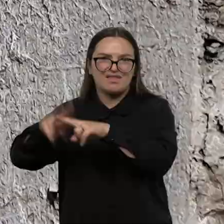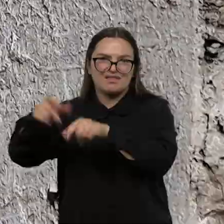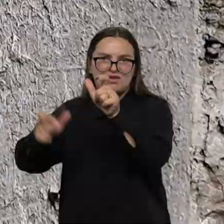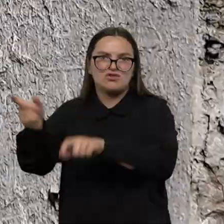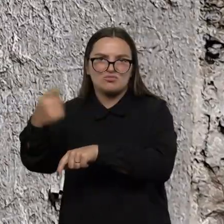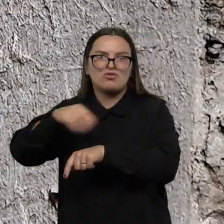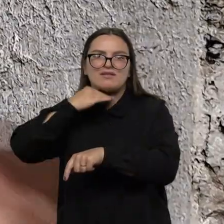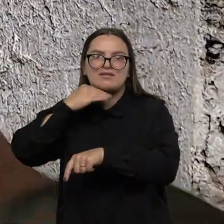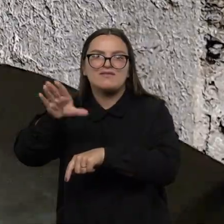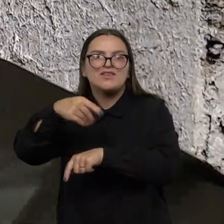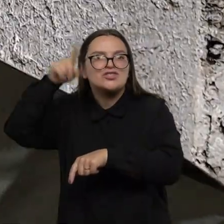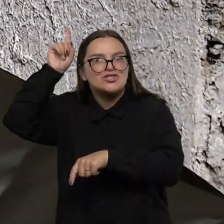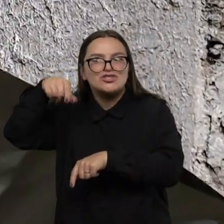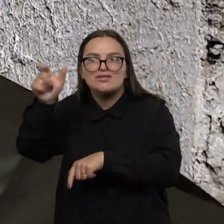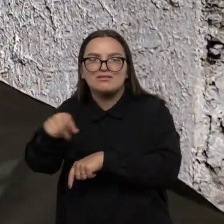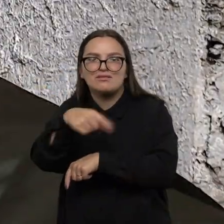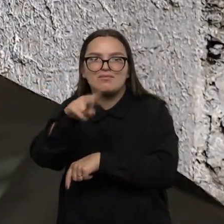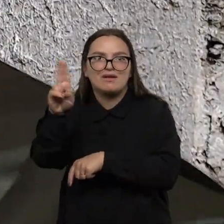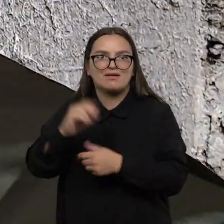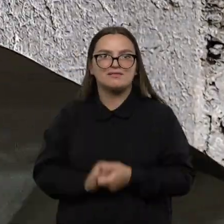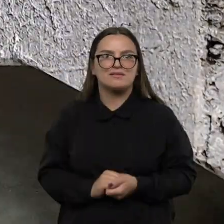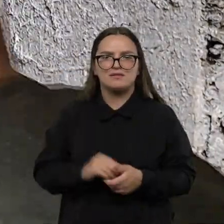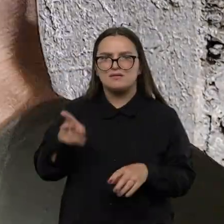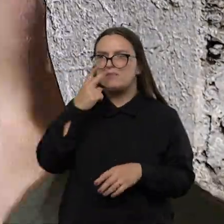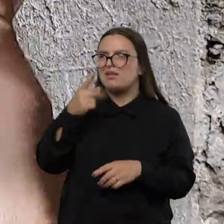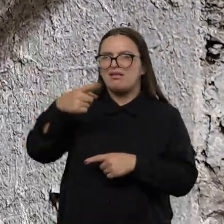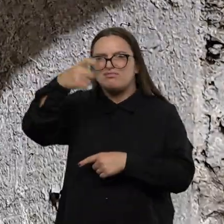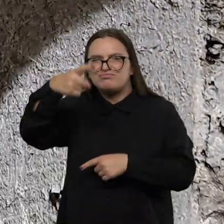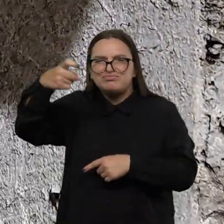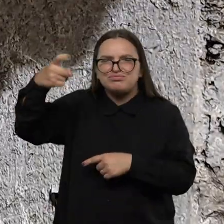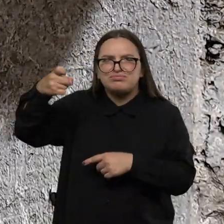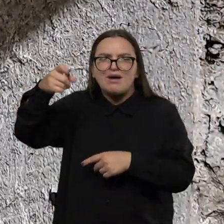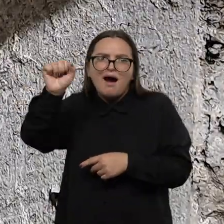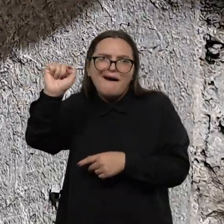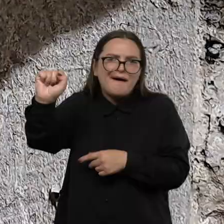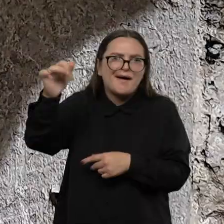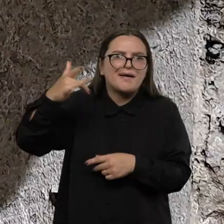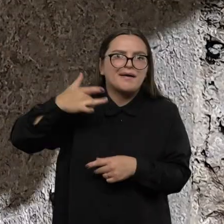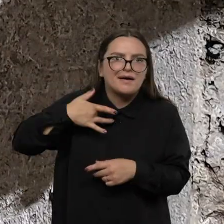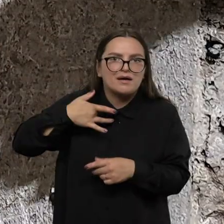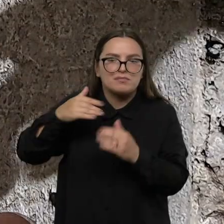Žinom. Čia va kažkas tai braukta, nu A, bet